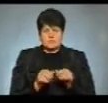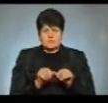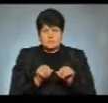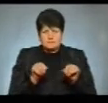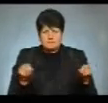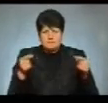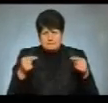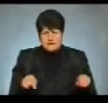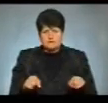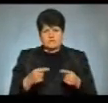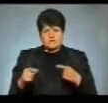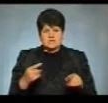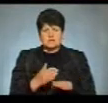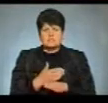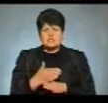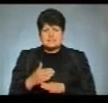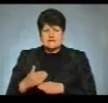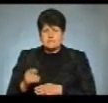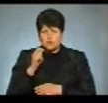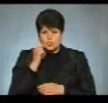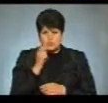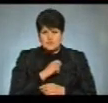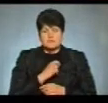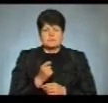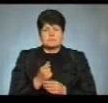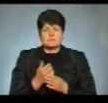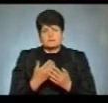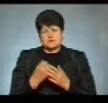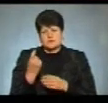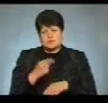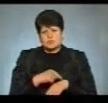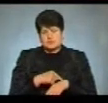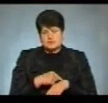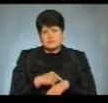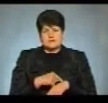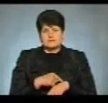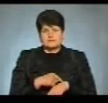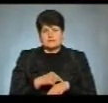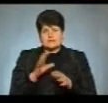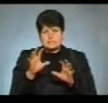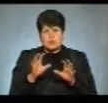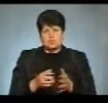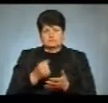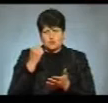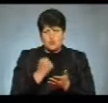різними частинами України. За 15 хвилин до 11-ї нардепи завершують розгляд правок. У 11-й закон